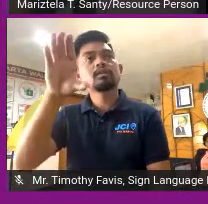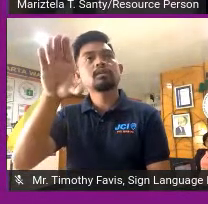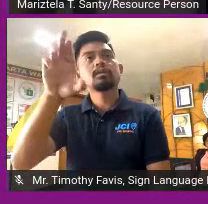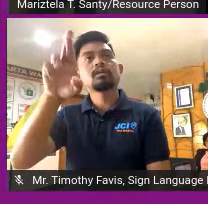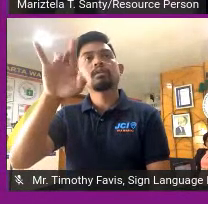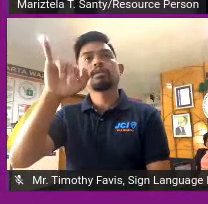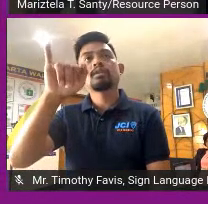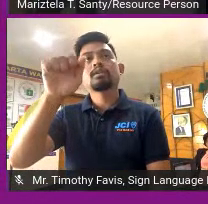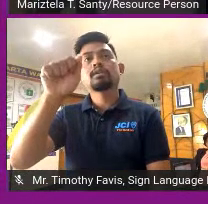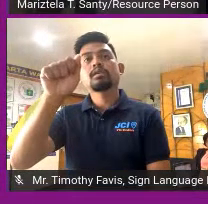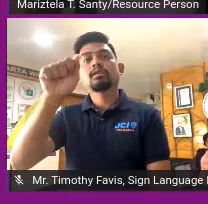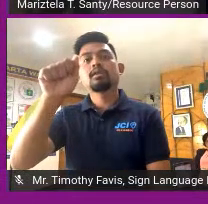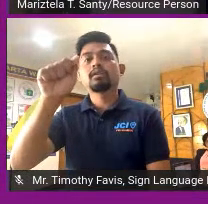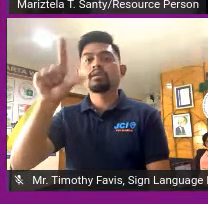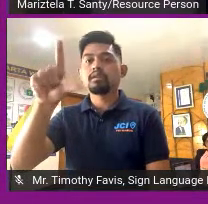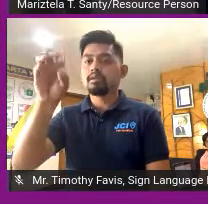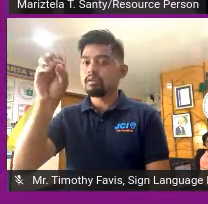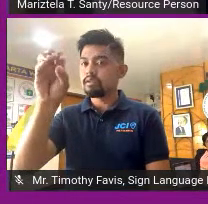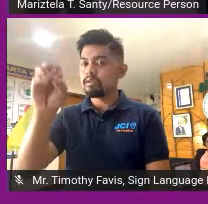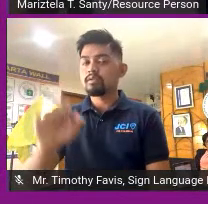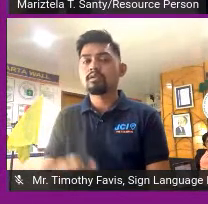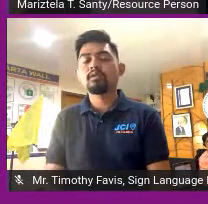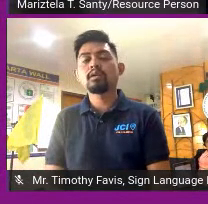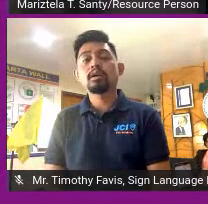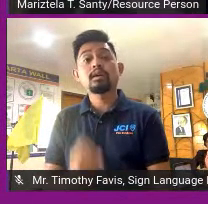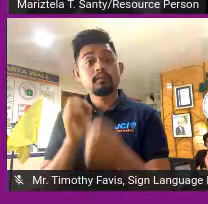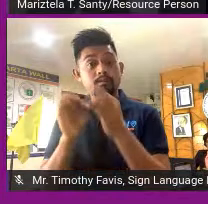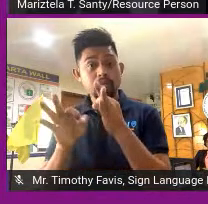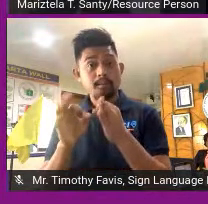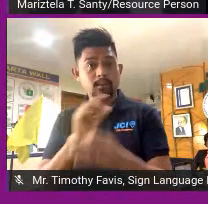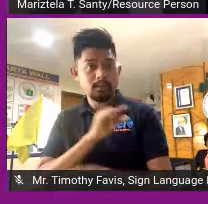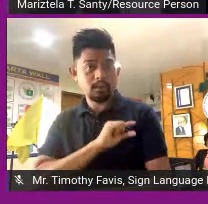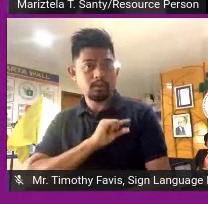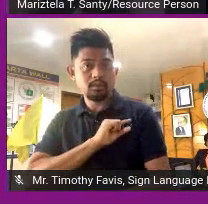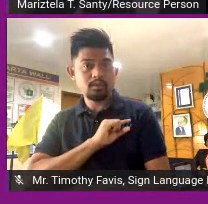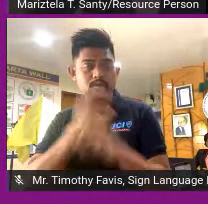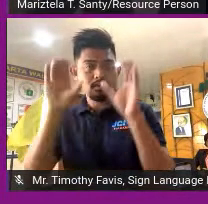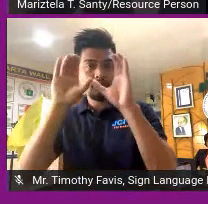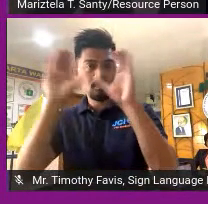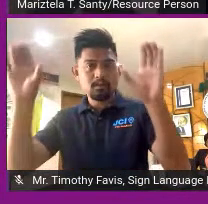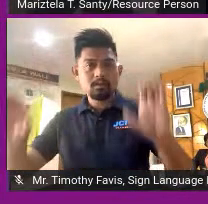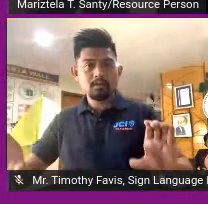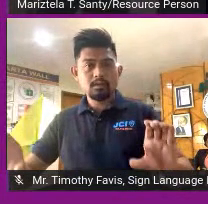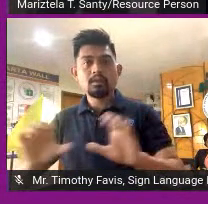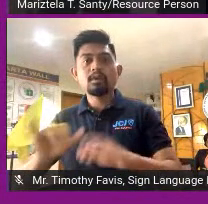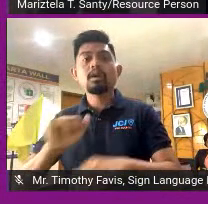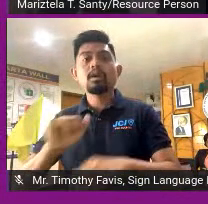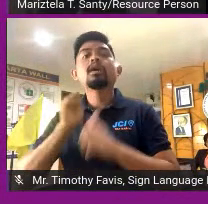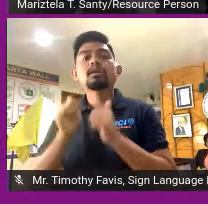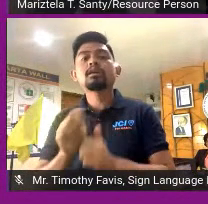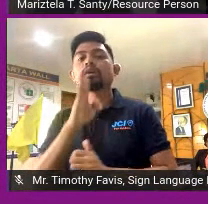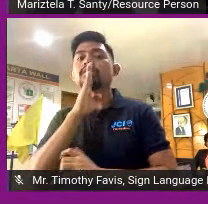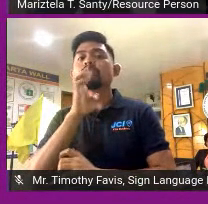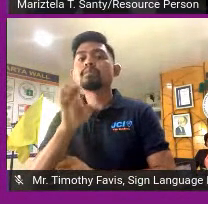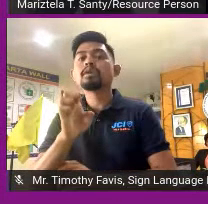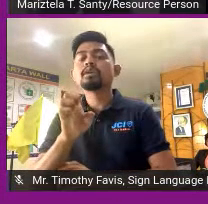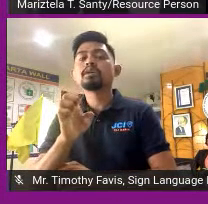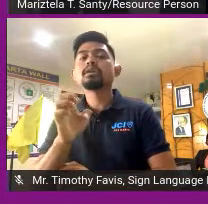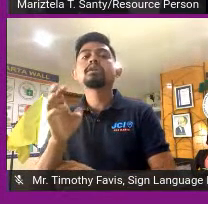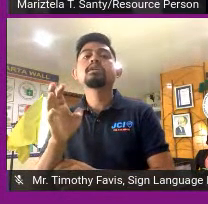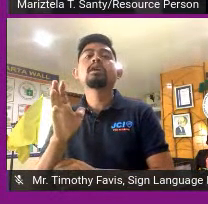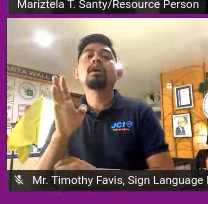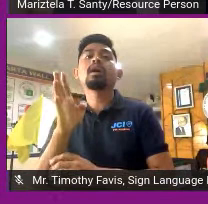expectation is that after the course, and if I qualify to have a certificate, I can be an accredited speaker